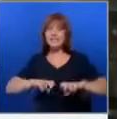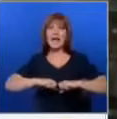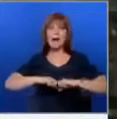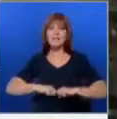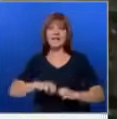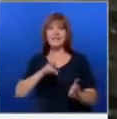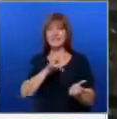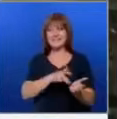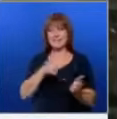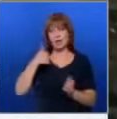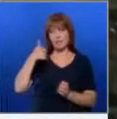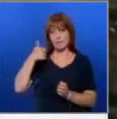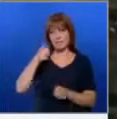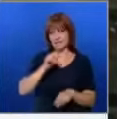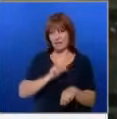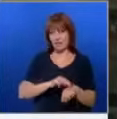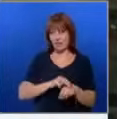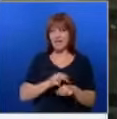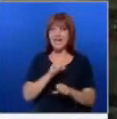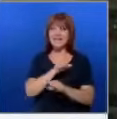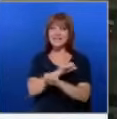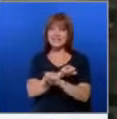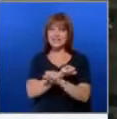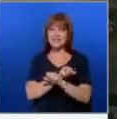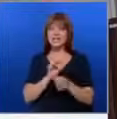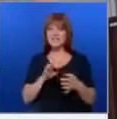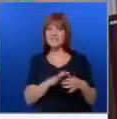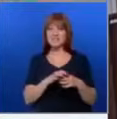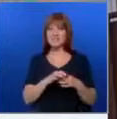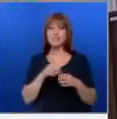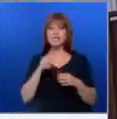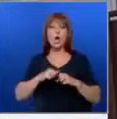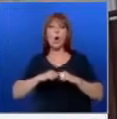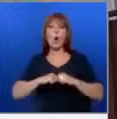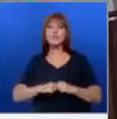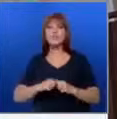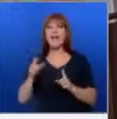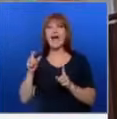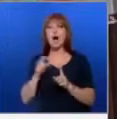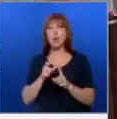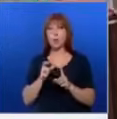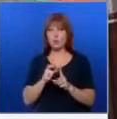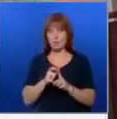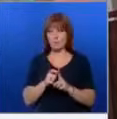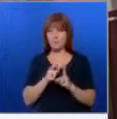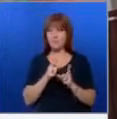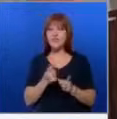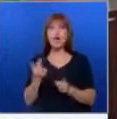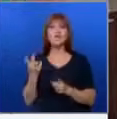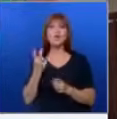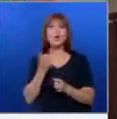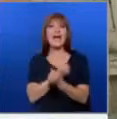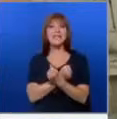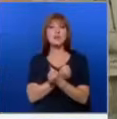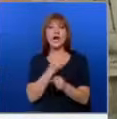в централата на БСП в Пловдив. Задържаните са свързани с община Родопи. Според кмета на общината Павел Михайлов, вторият арестуван